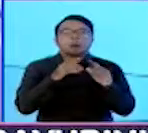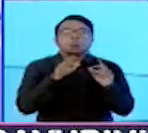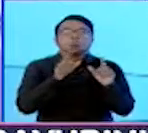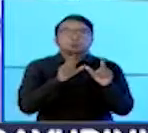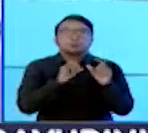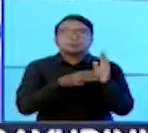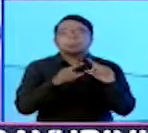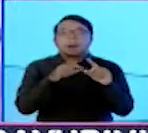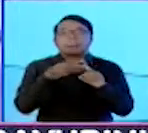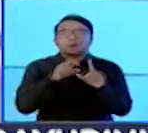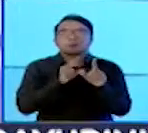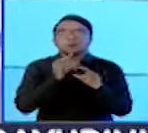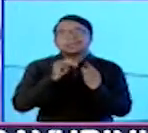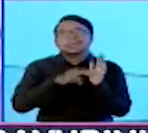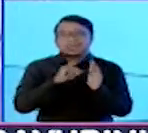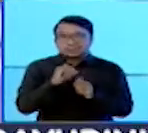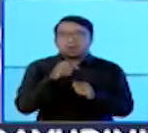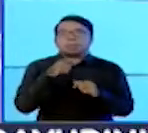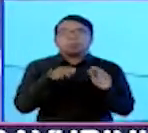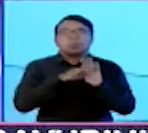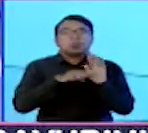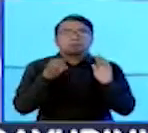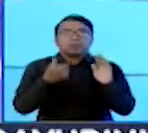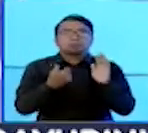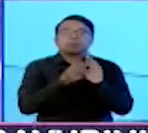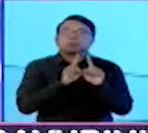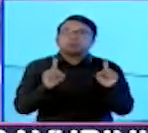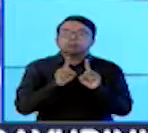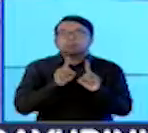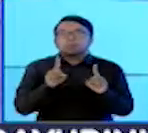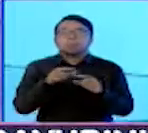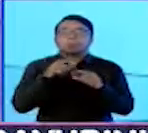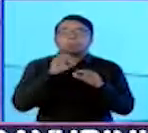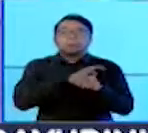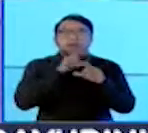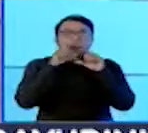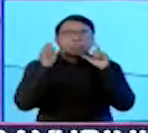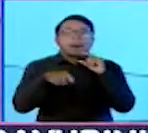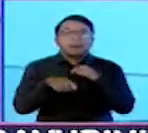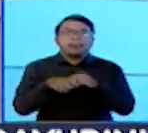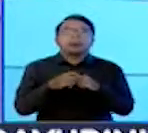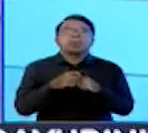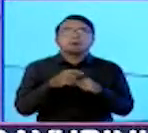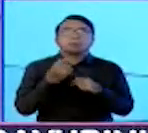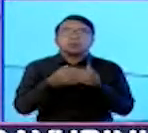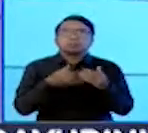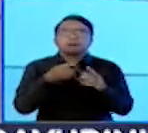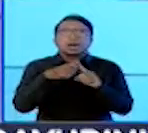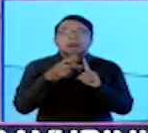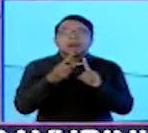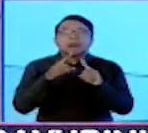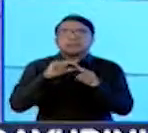salat digelar dengan menerapkan aturan jaga jarak fisik presiden juga mengenakan masker bertindak selaku Atip dan